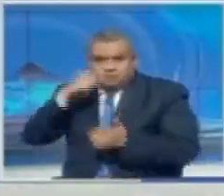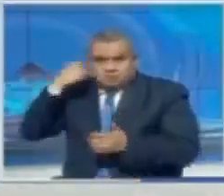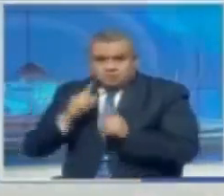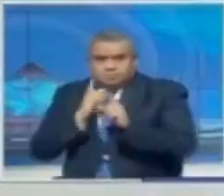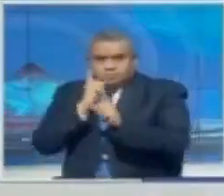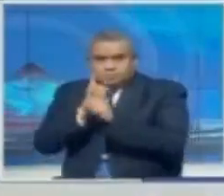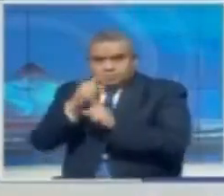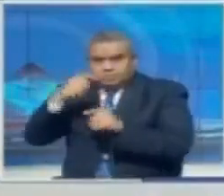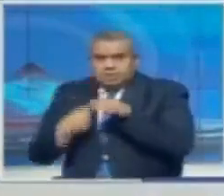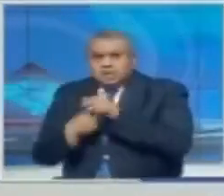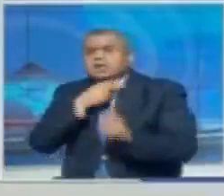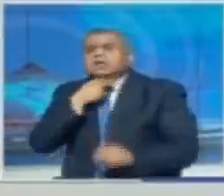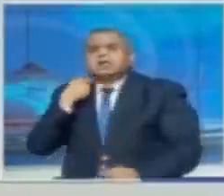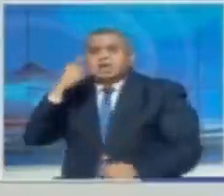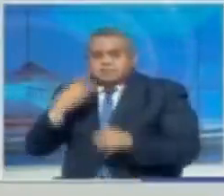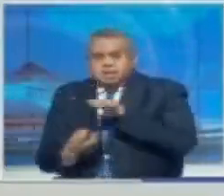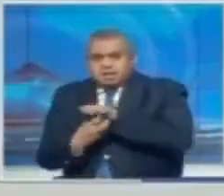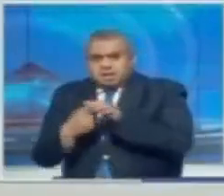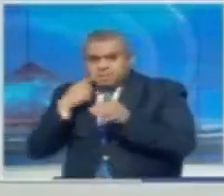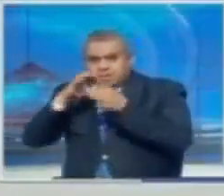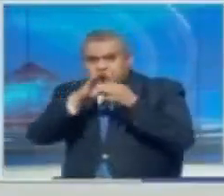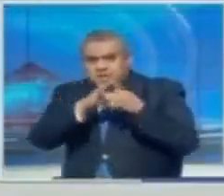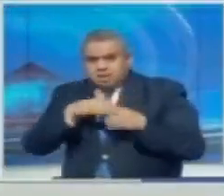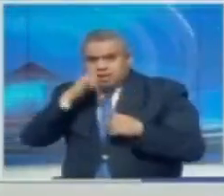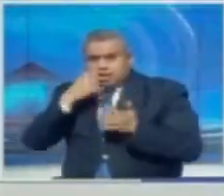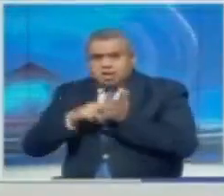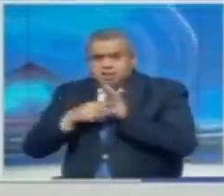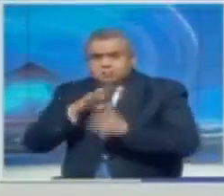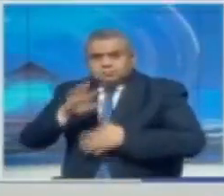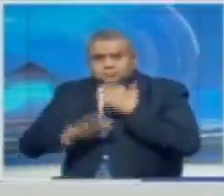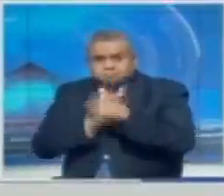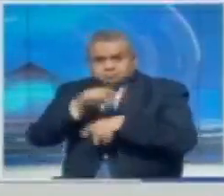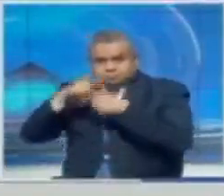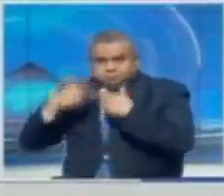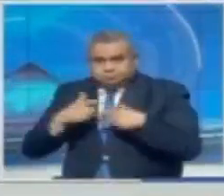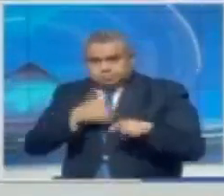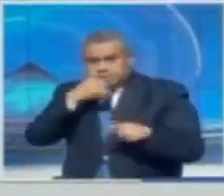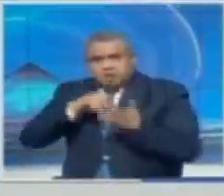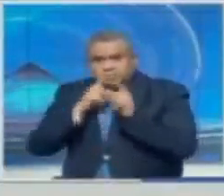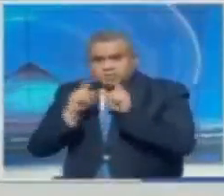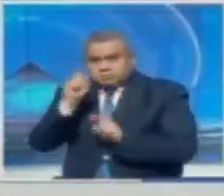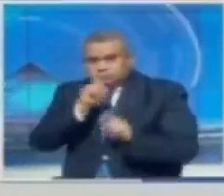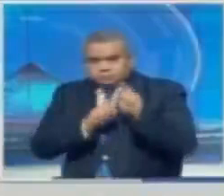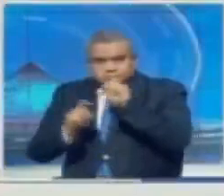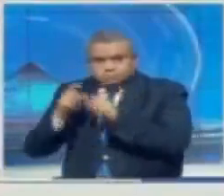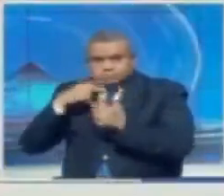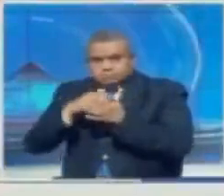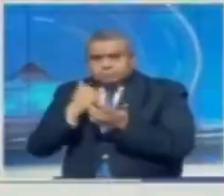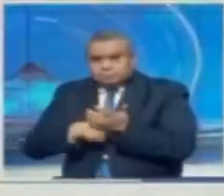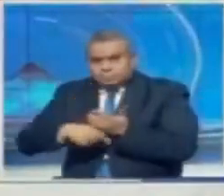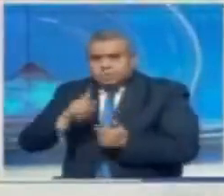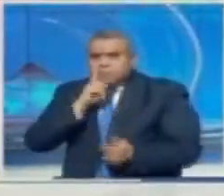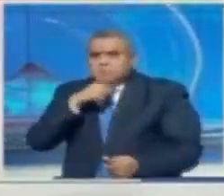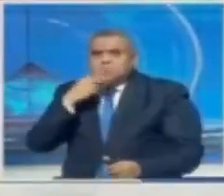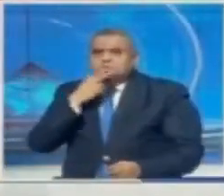العام لجامعة الدول العربية للتشاور بشأن مجمل تطورات الأوضاع في المنطقة العربية، في ضوء استعدادات موريتانيا لاستضافة